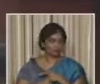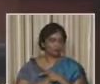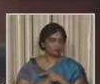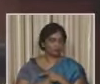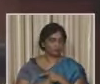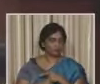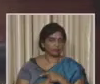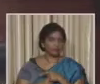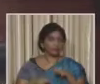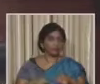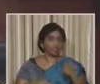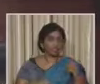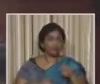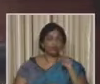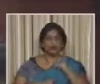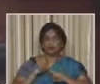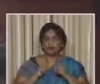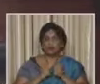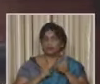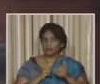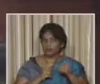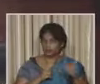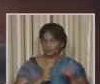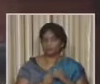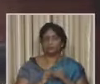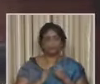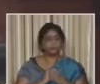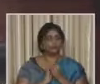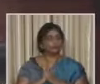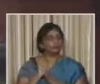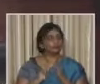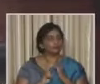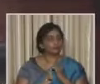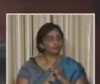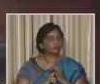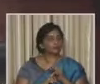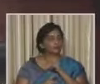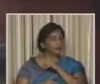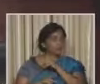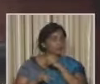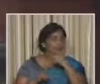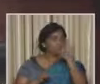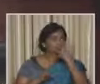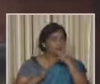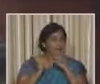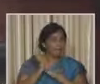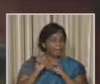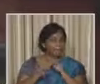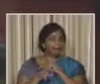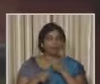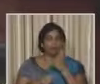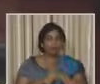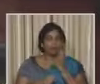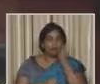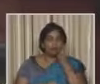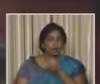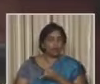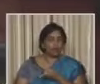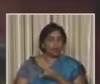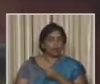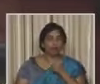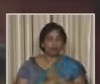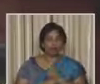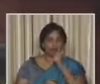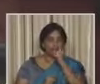நிரூபணமாகின்றது. இது ஒரு புதிய உரையாடலாக இருக்கின்றது. சேனல் 4 அலைவரிசை வரும்போது அரசாங்கத்தின் பிரதிபலிப்பு என்ன? சேனல் 4